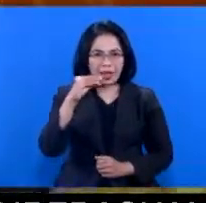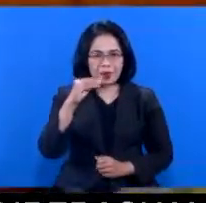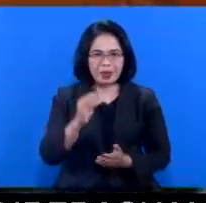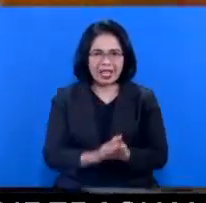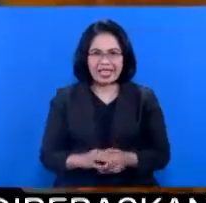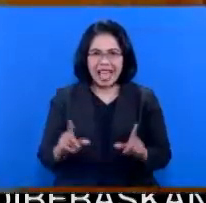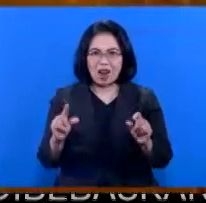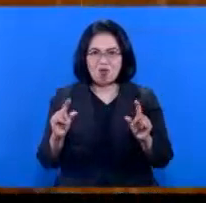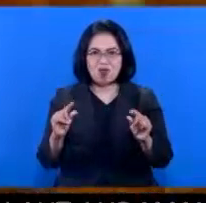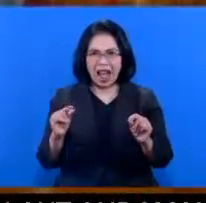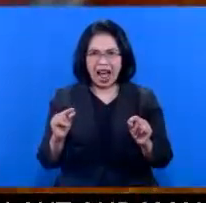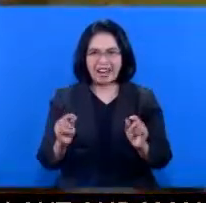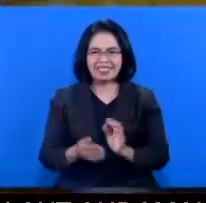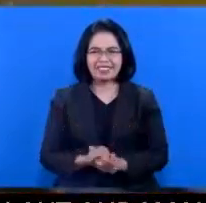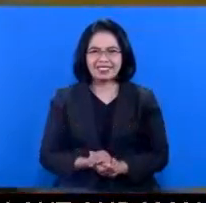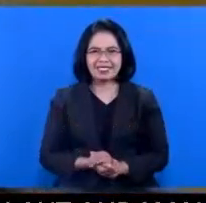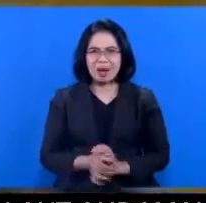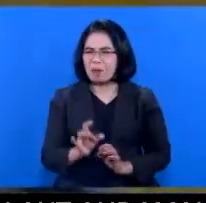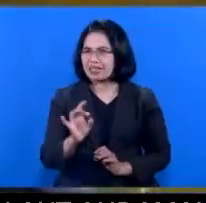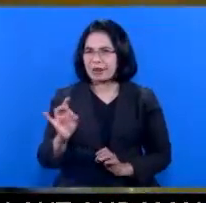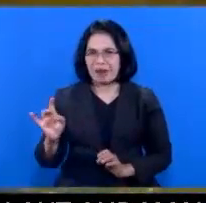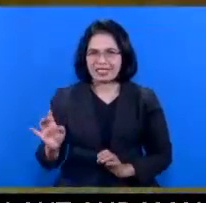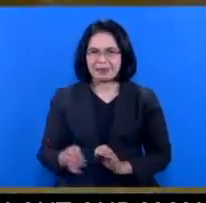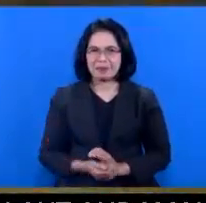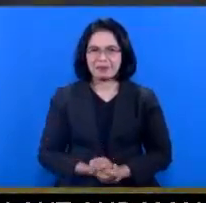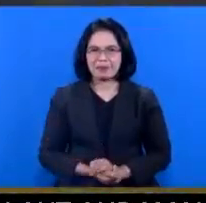pete. Yummy!